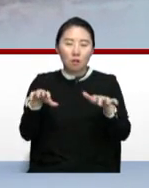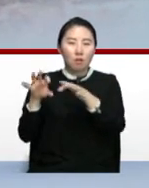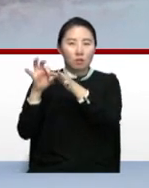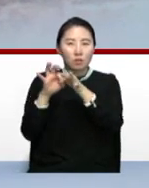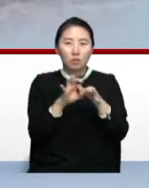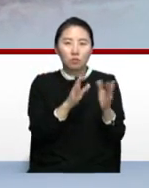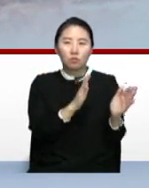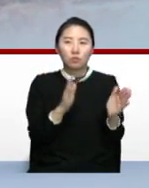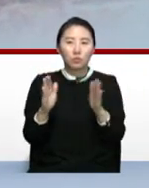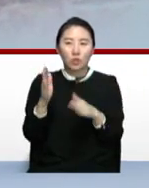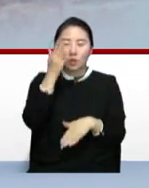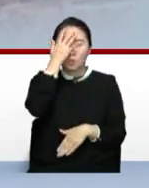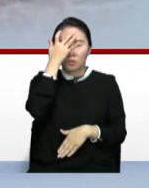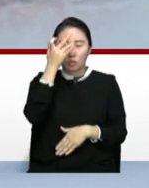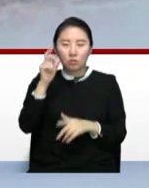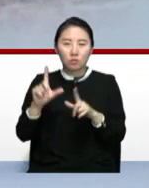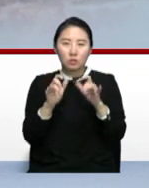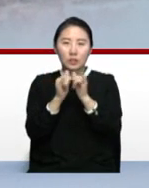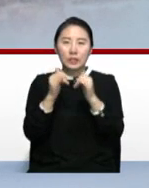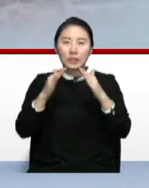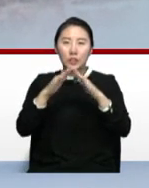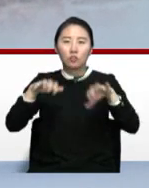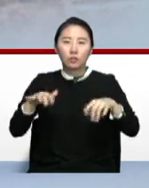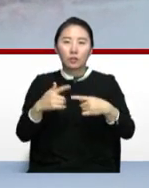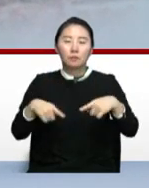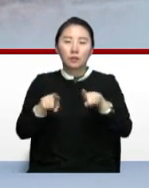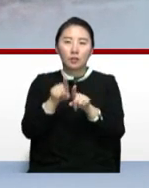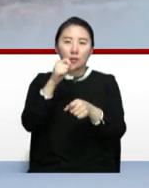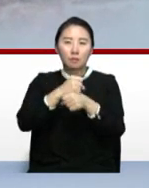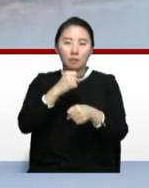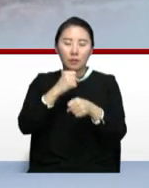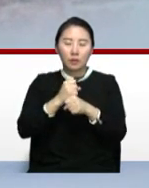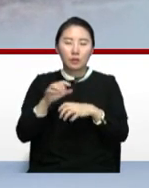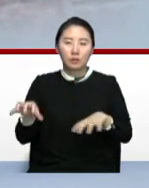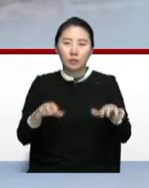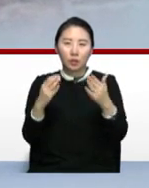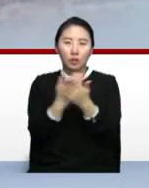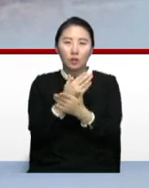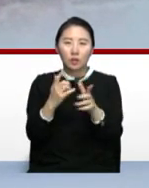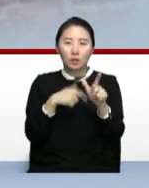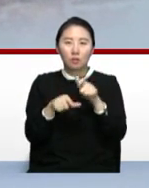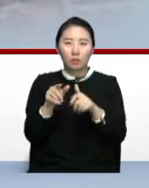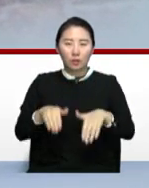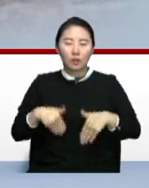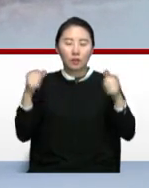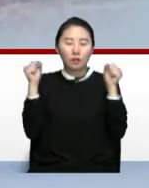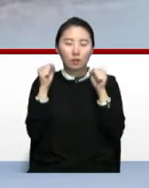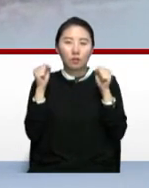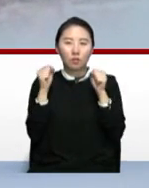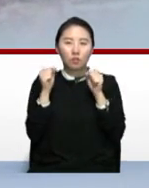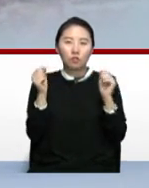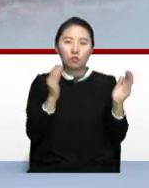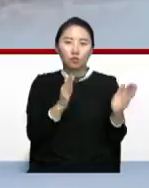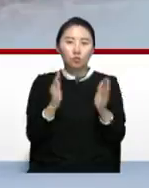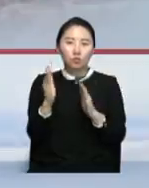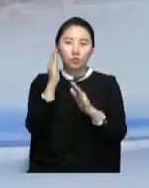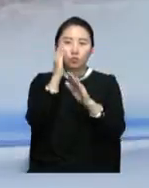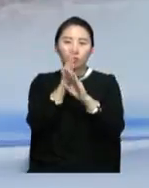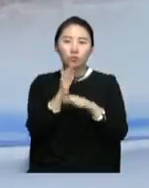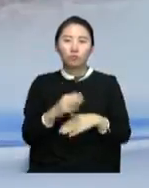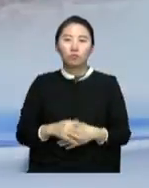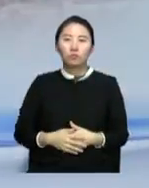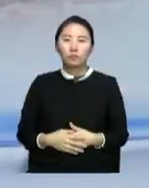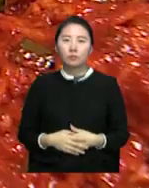한창일 텐데요. 용산구 주민들은 이웃과 함께 만든 김장을 나누며 어느 해보다 따뜻한 겨울을 준비하고 있습니다.